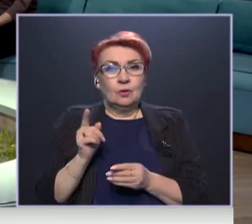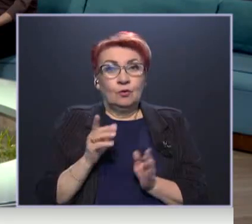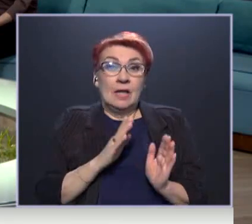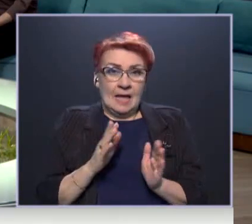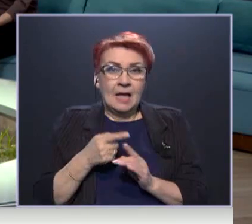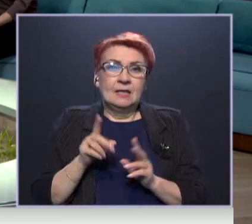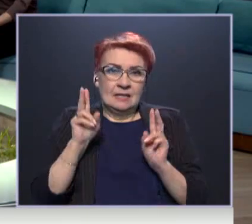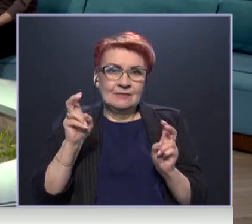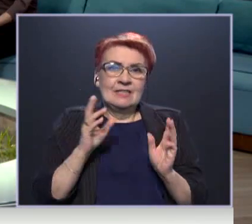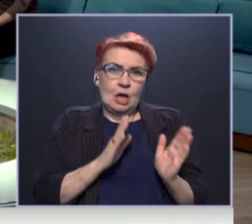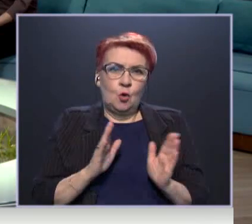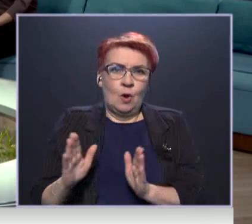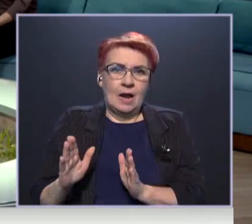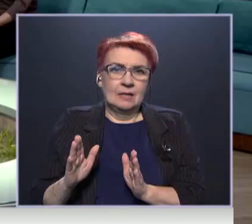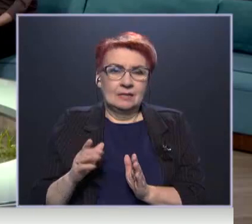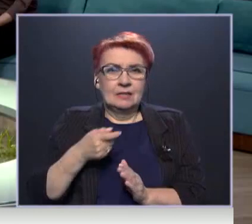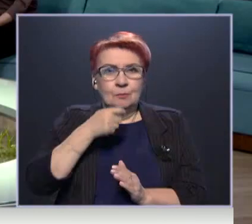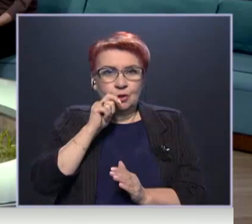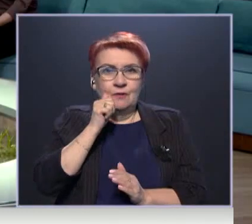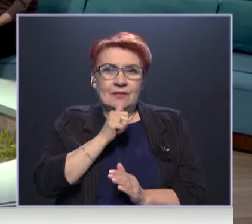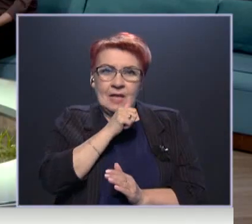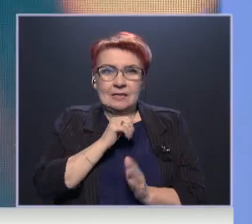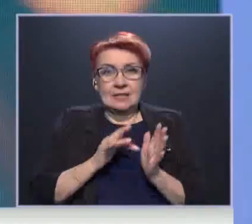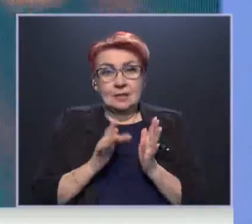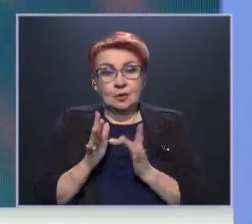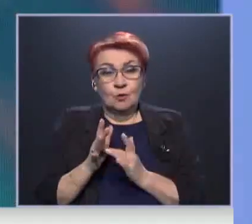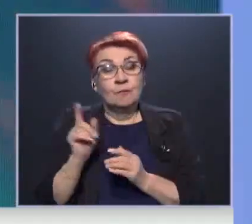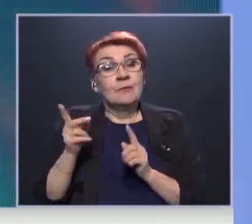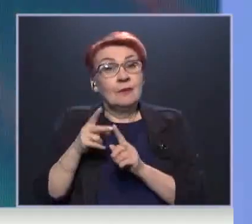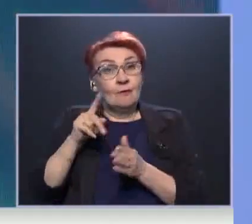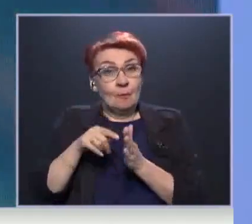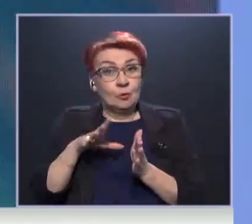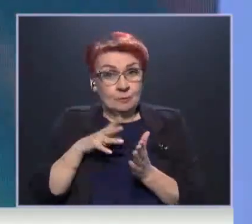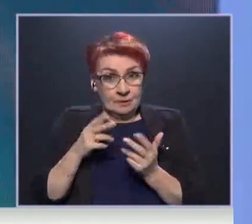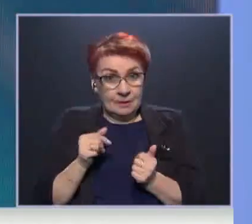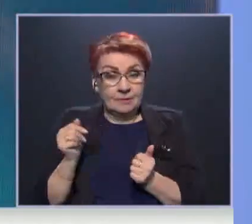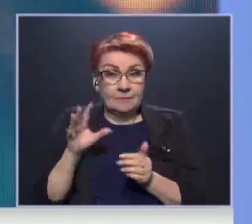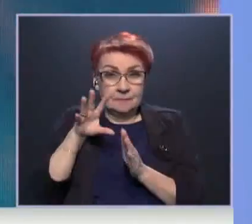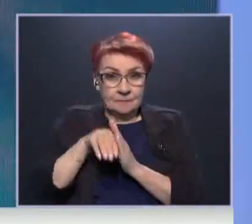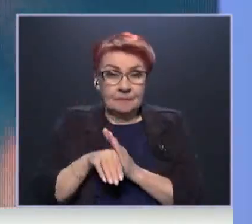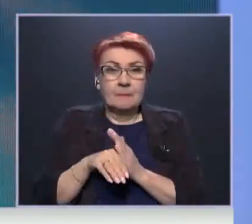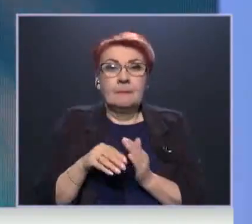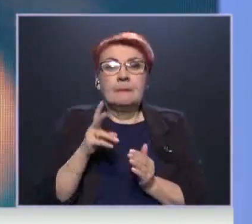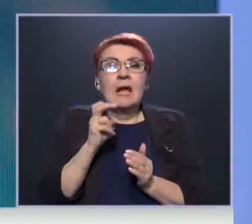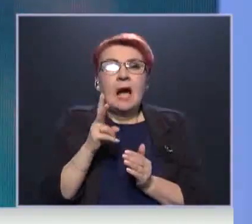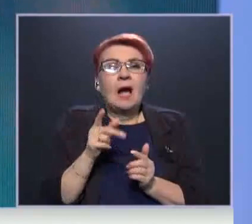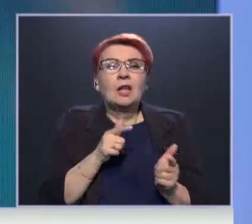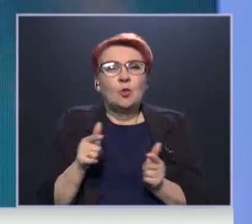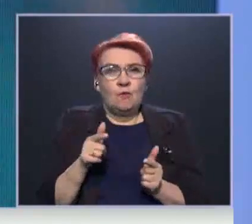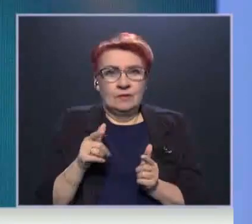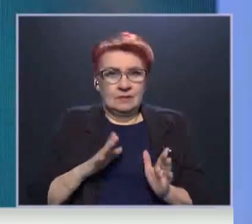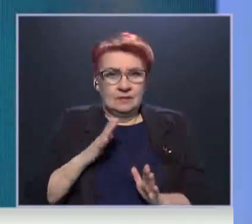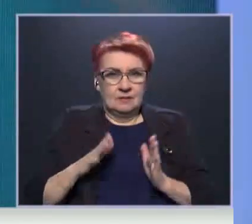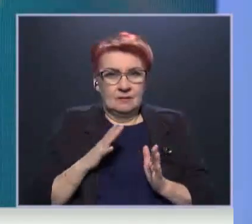регулярность причащения в этих границах. Как готовиться? Обязательно нужно готовиться. Это первое. А вот строгость и